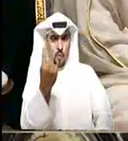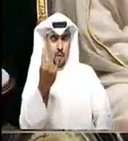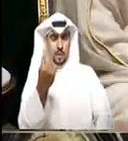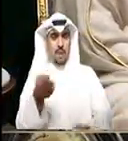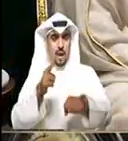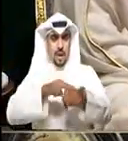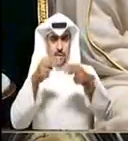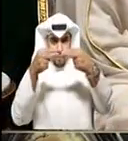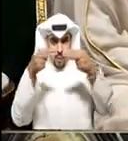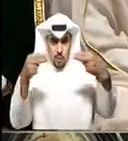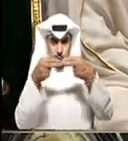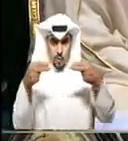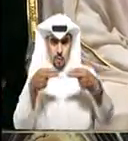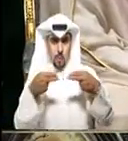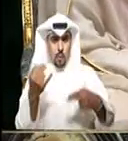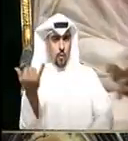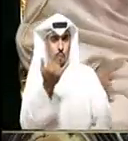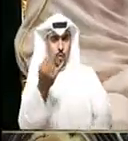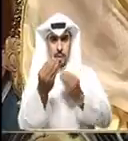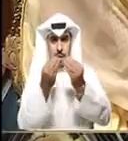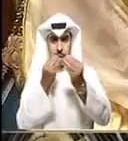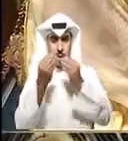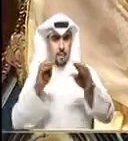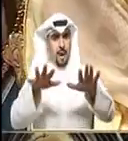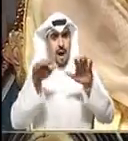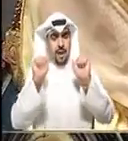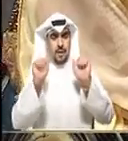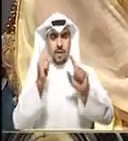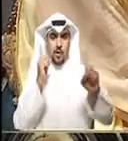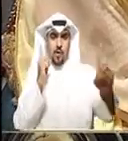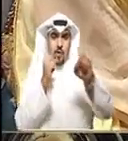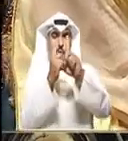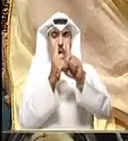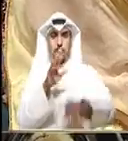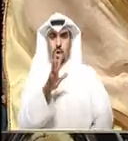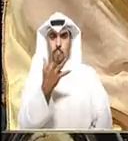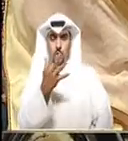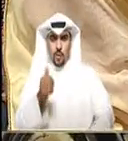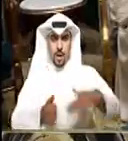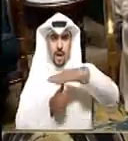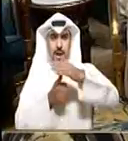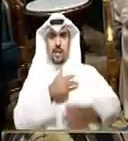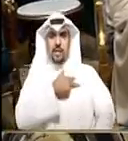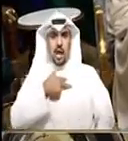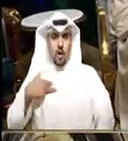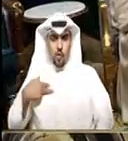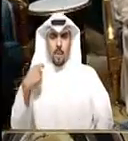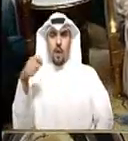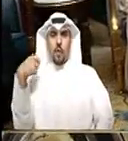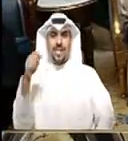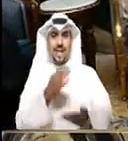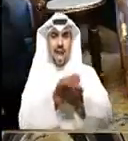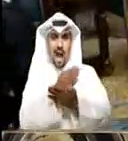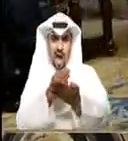على الساحتين الإقليمية والدولية. حضر المقابلة رئيس مجلس الوزراء بالإنابة وزير الخارجية الشيخ صباح الخالد